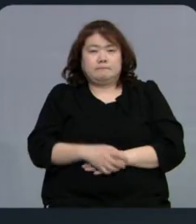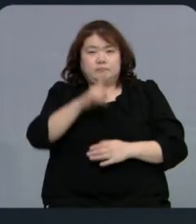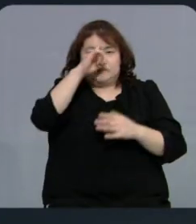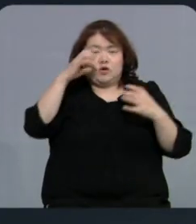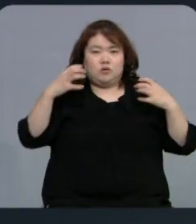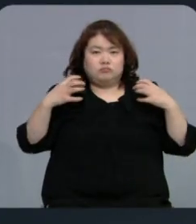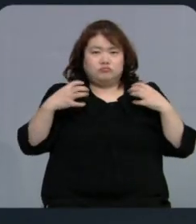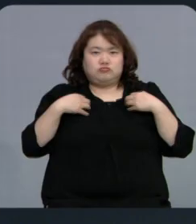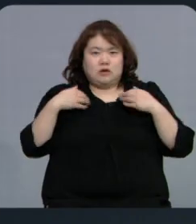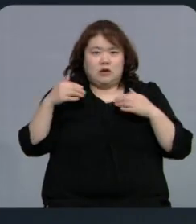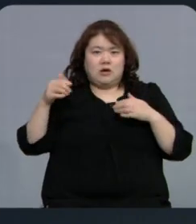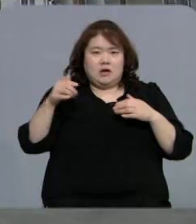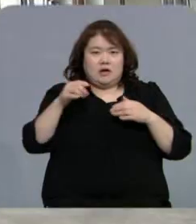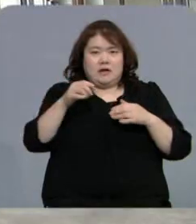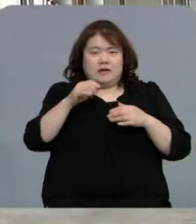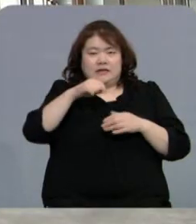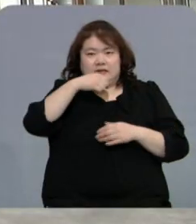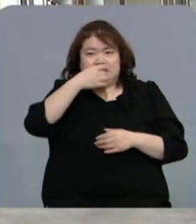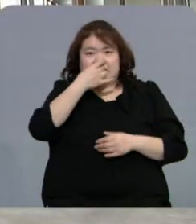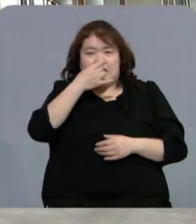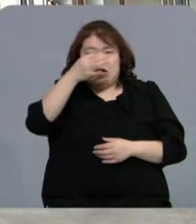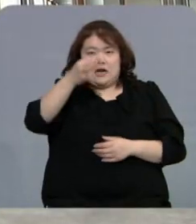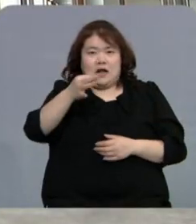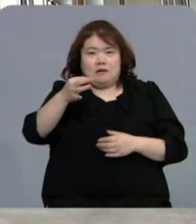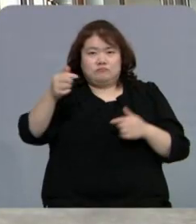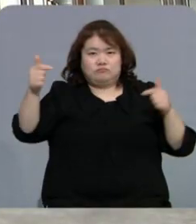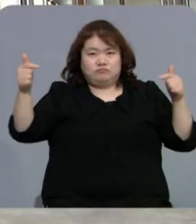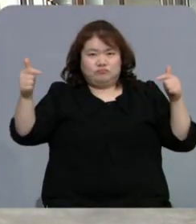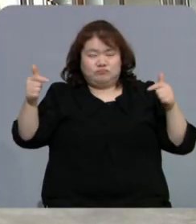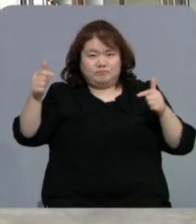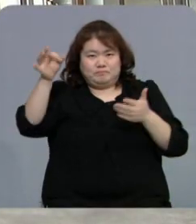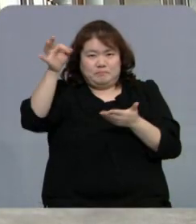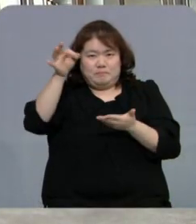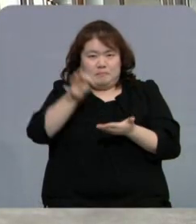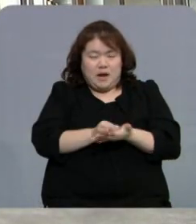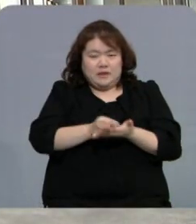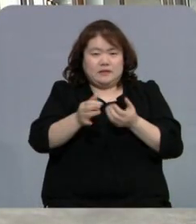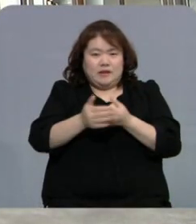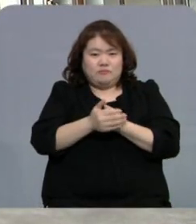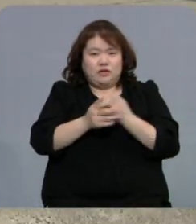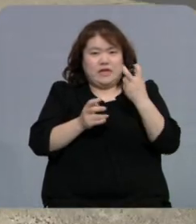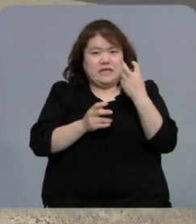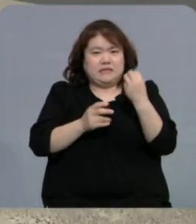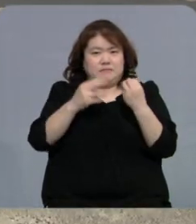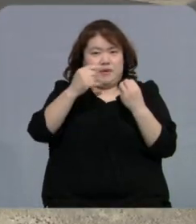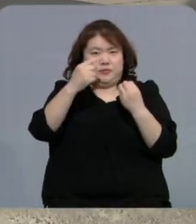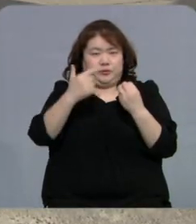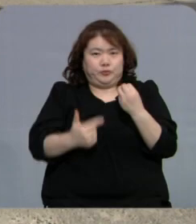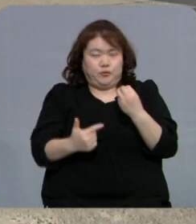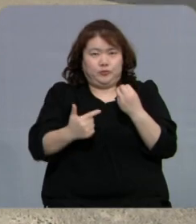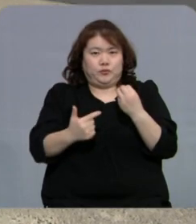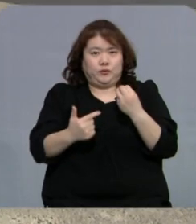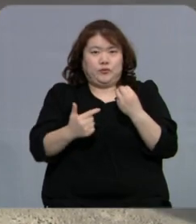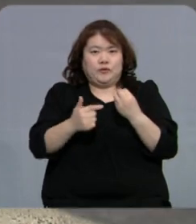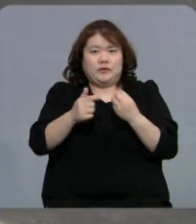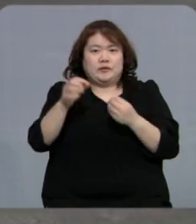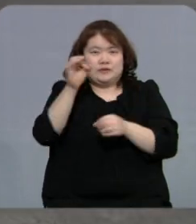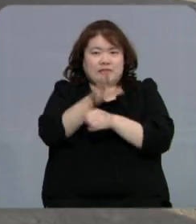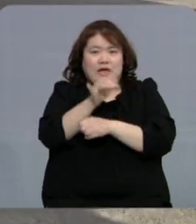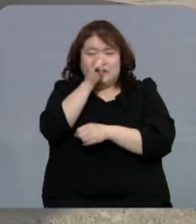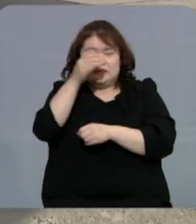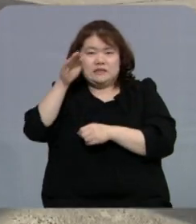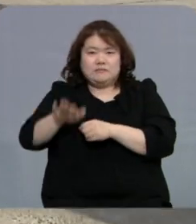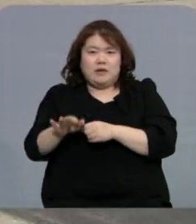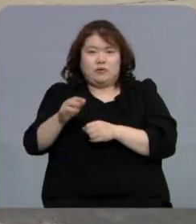정부가 급락하는 쌀값을 안정시킨다며 역공매 최저가 입찰로 20만 톤 시장 격리에 나섰지만 오히려